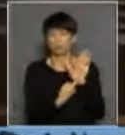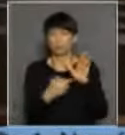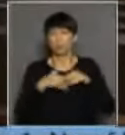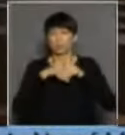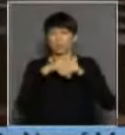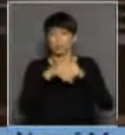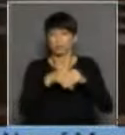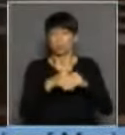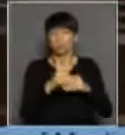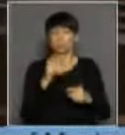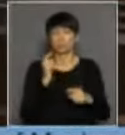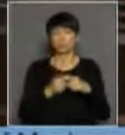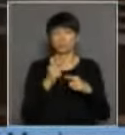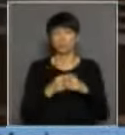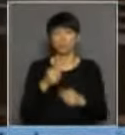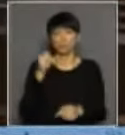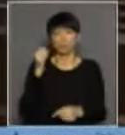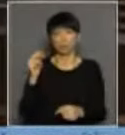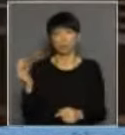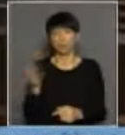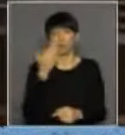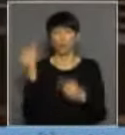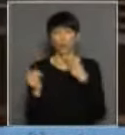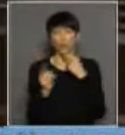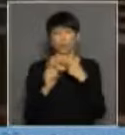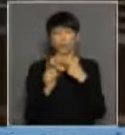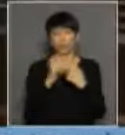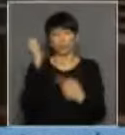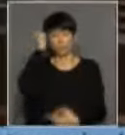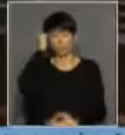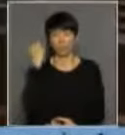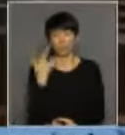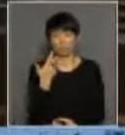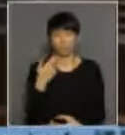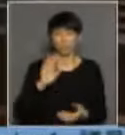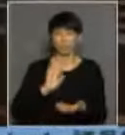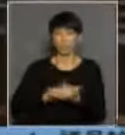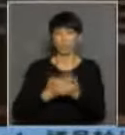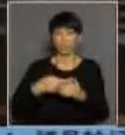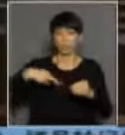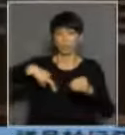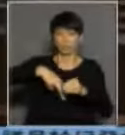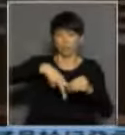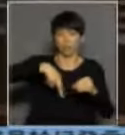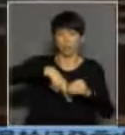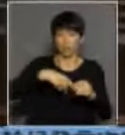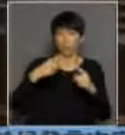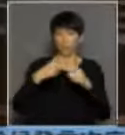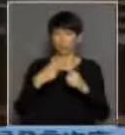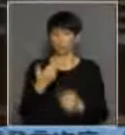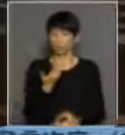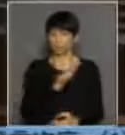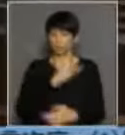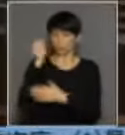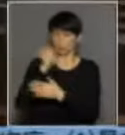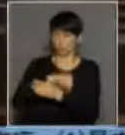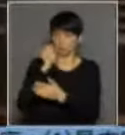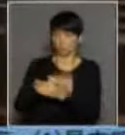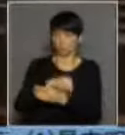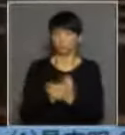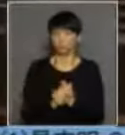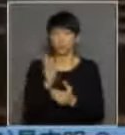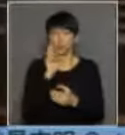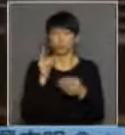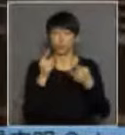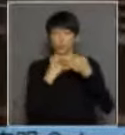而且確是很大很大的風險，但是打波者就願意。特別當如果黃維基先生你願